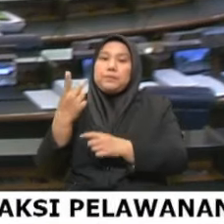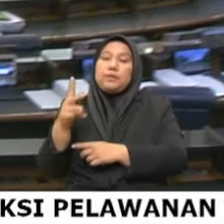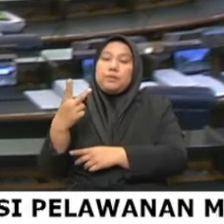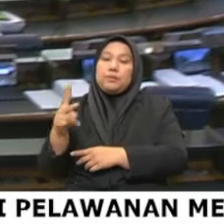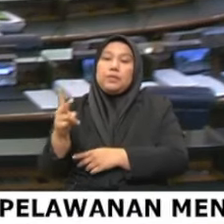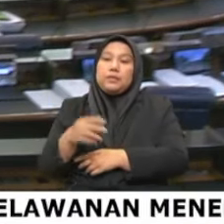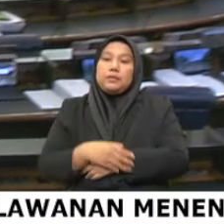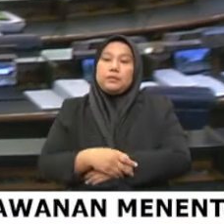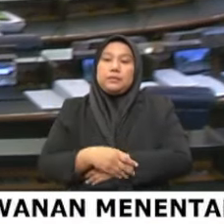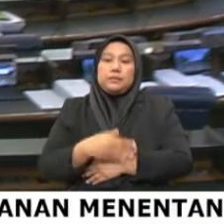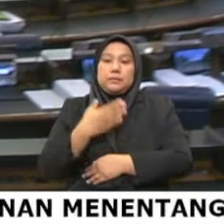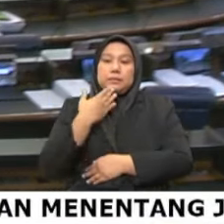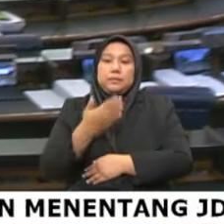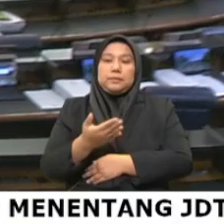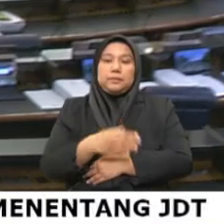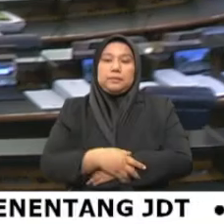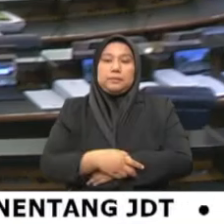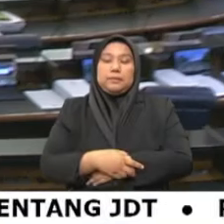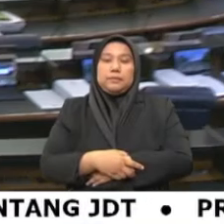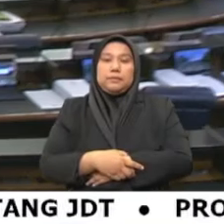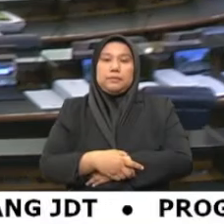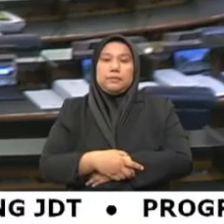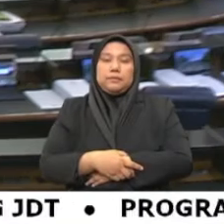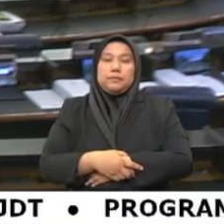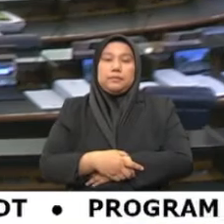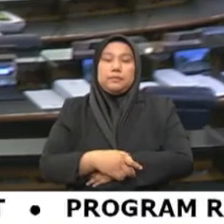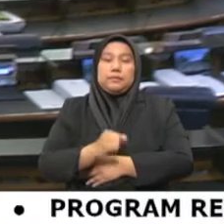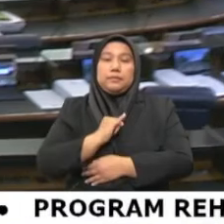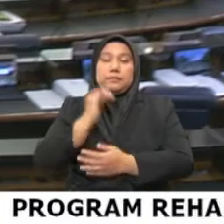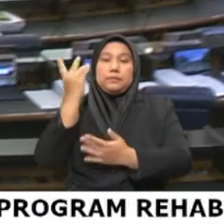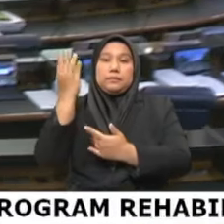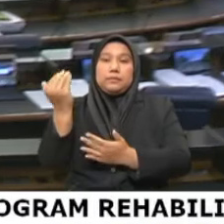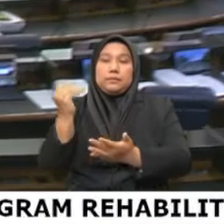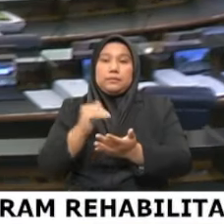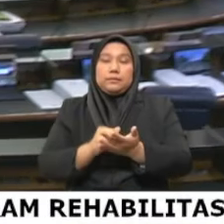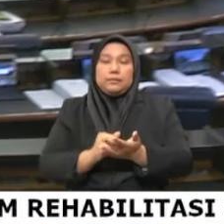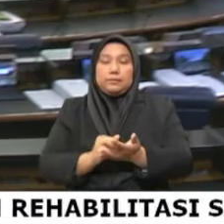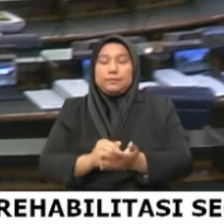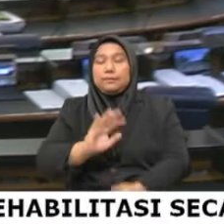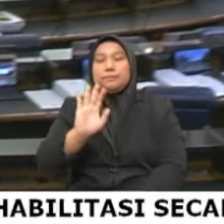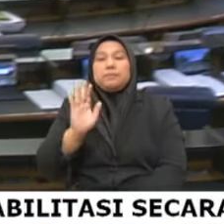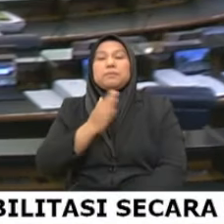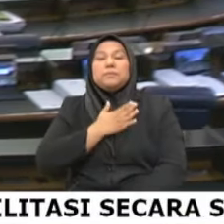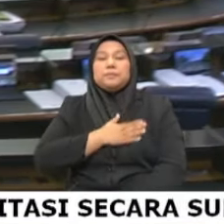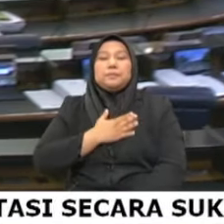Sila terima kasih. Saya tunggu lagi sekali. Terima kasih, Puan Yang Dipertua.